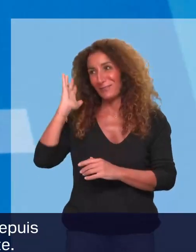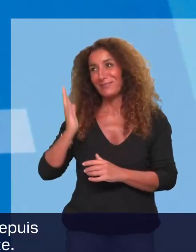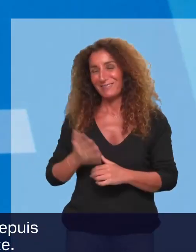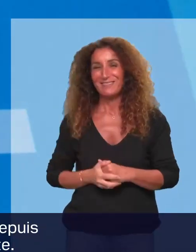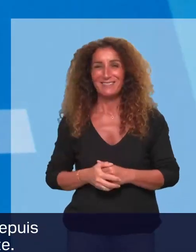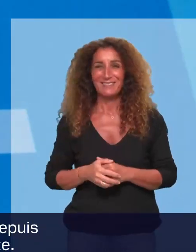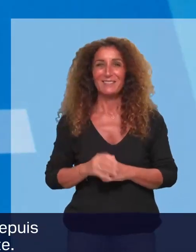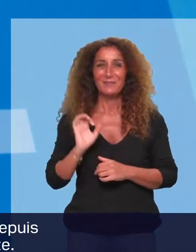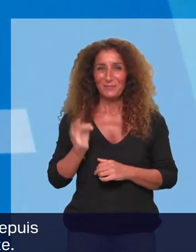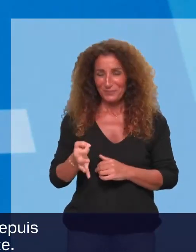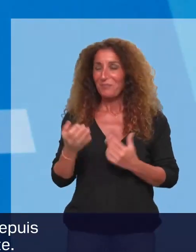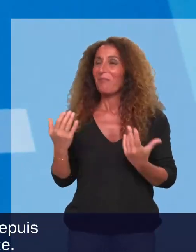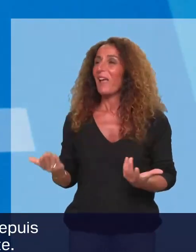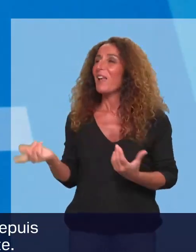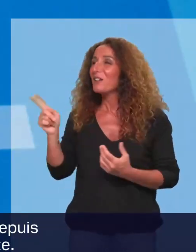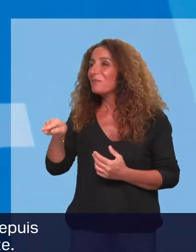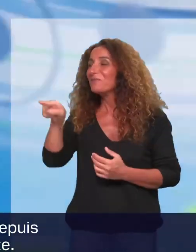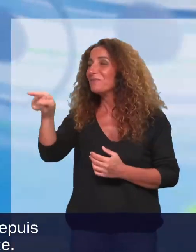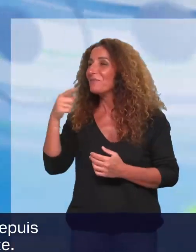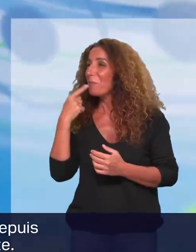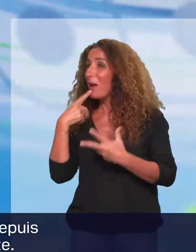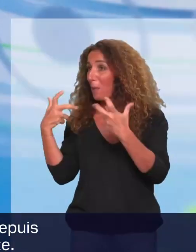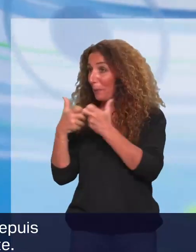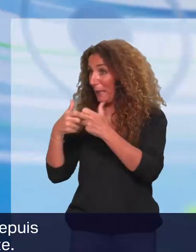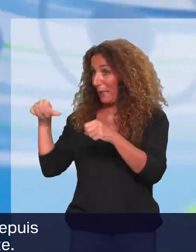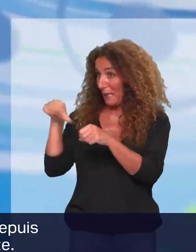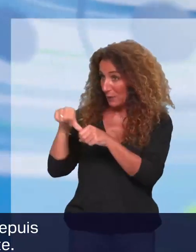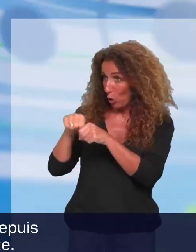Fanny Beckjaider nous accompagne également aujourd'hui. On va parler prix du carburant avec vous. On retrouve Roselyne.